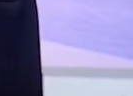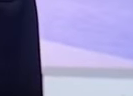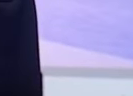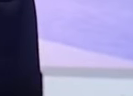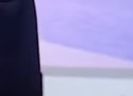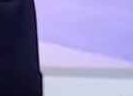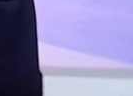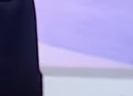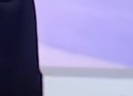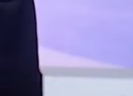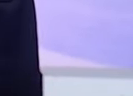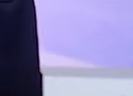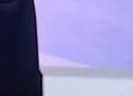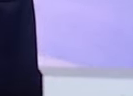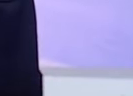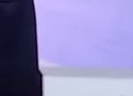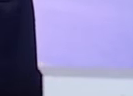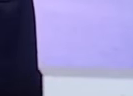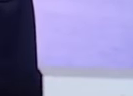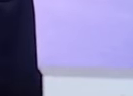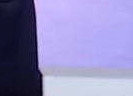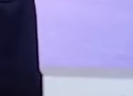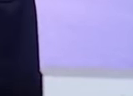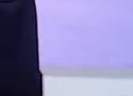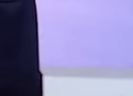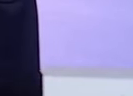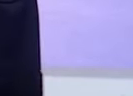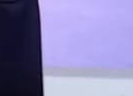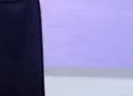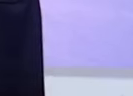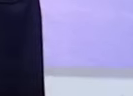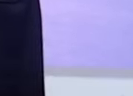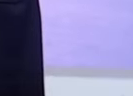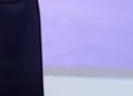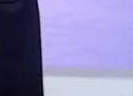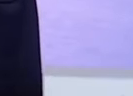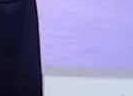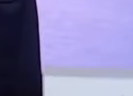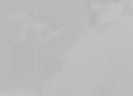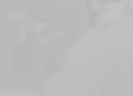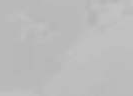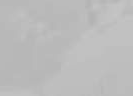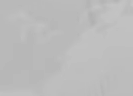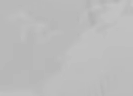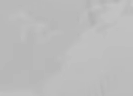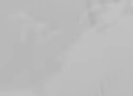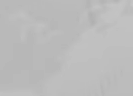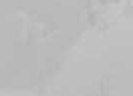samahan niyo kami sa GMA Pinoy TV at sa www.gmanews.tv.